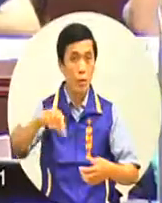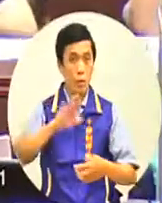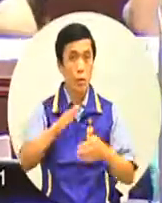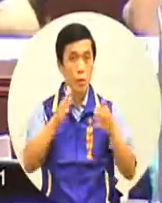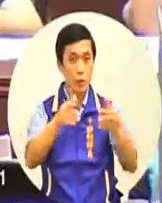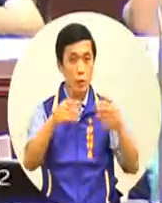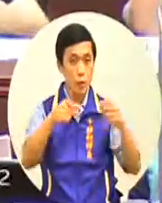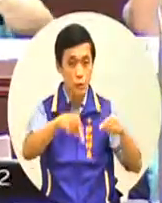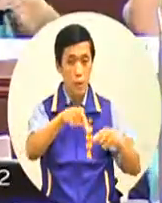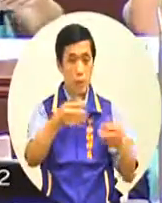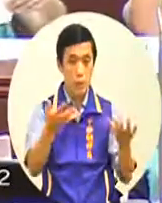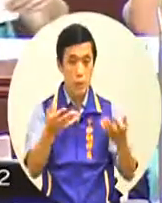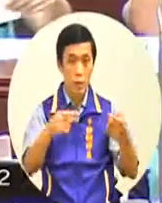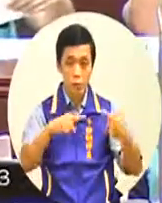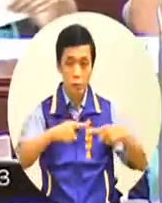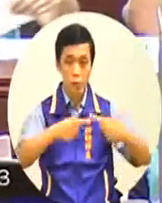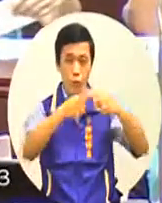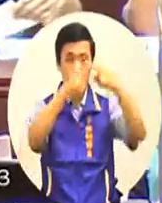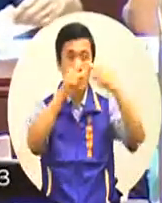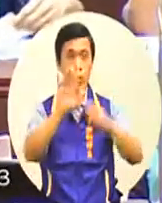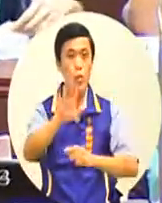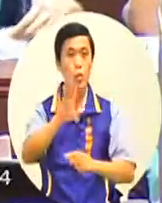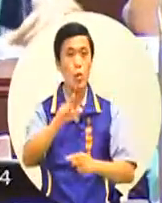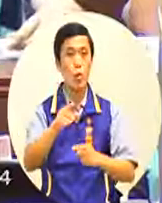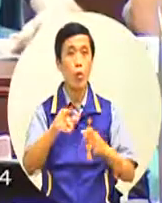论这件事情，因为